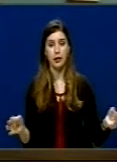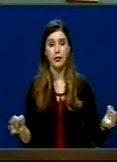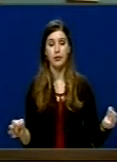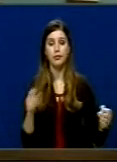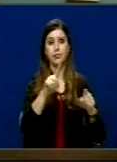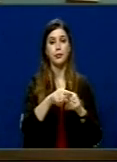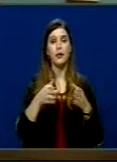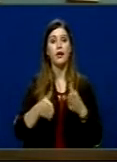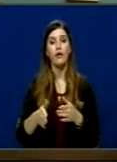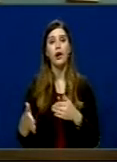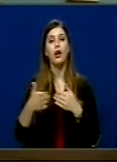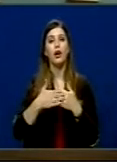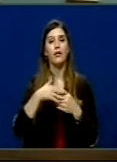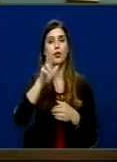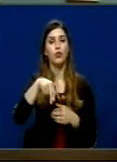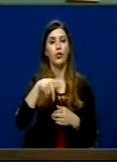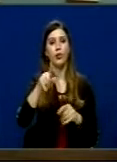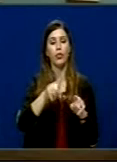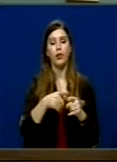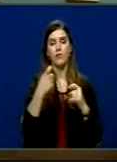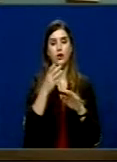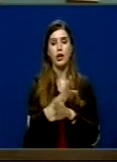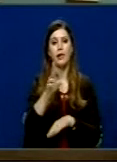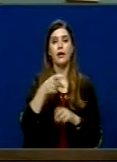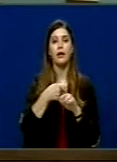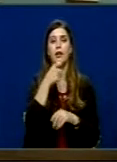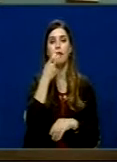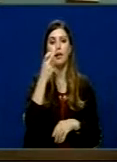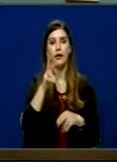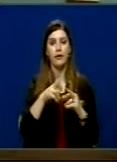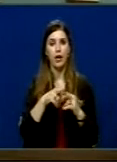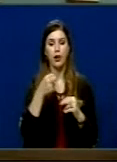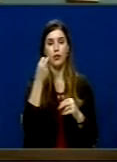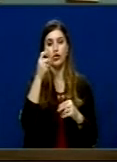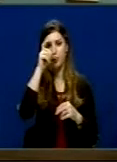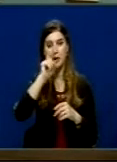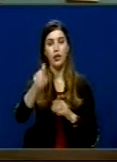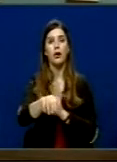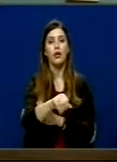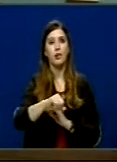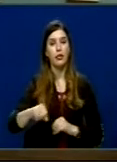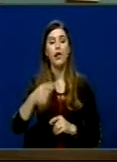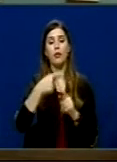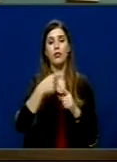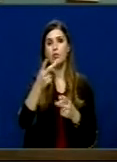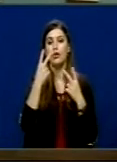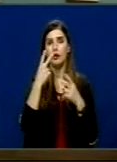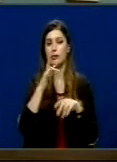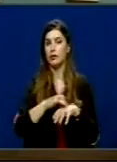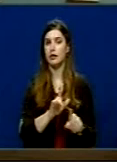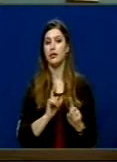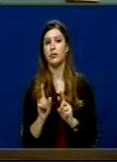Varrezat janë shumë afër rrugës ekzistuese në daljet Kievës, nga ana e djathtë në drejtimin Prishtinë-Pej. Edhe kjo është një çështje mjaft e ndihshme në këtë